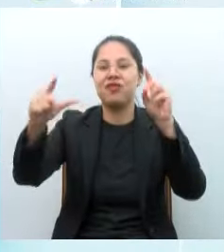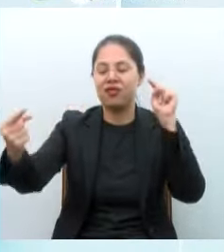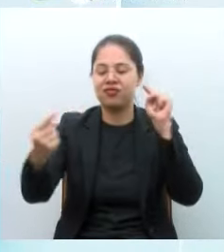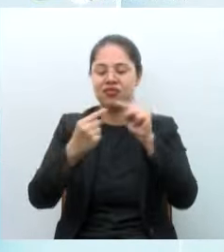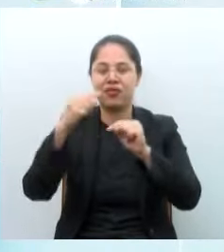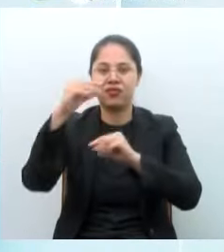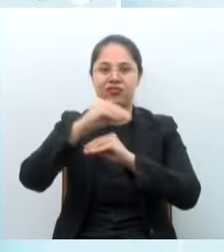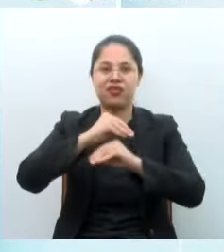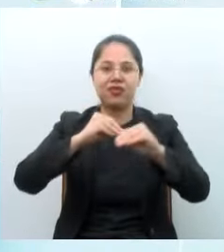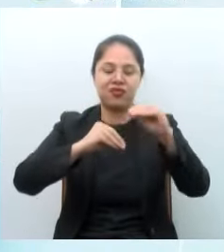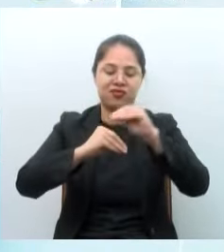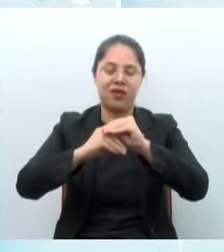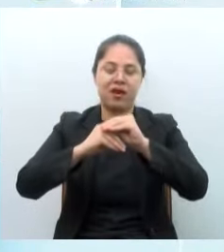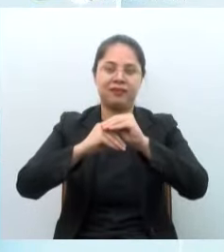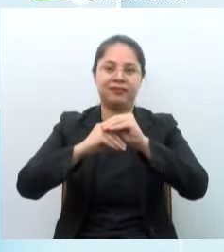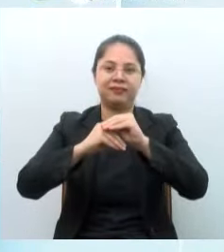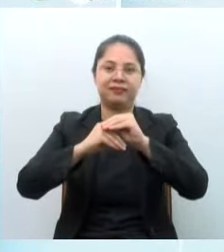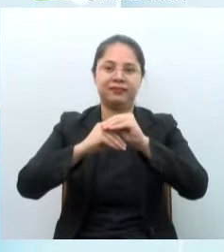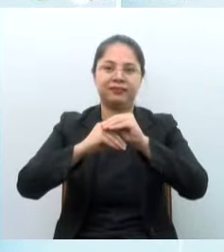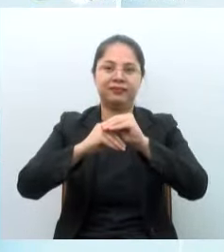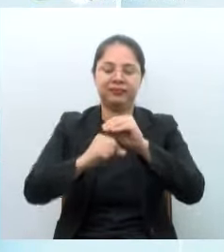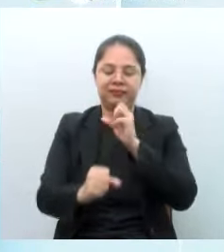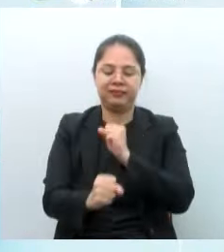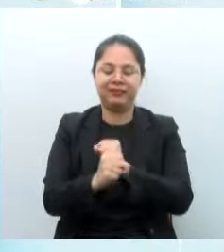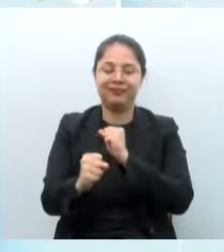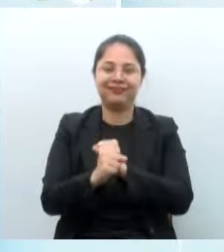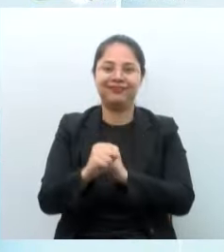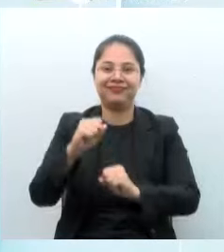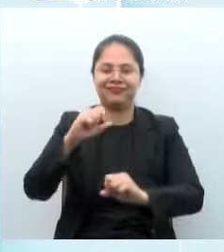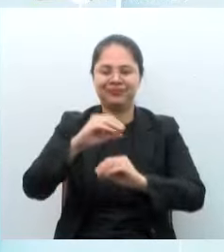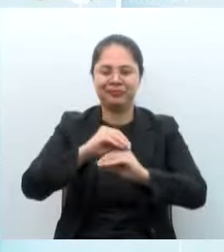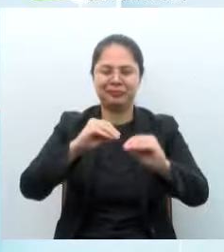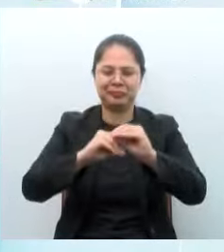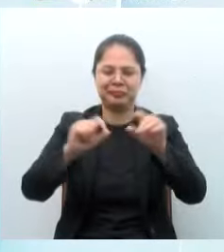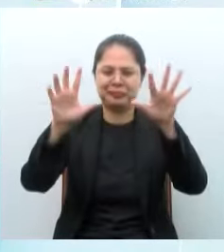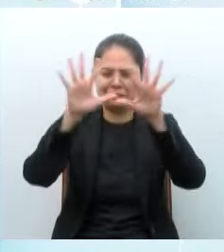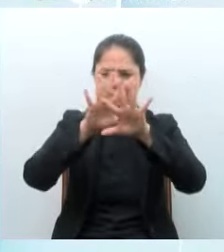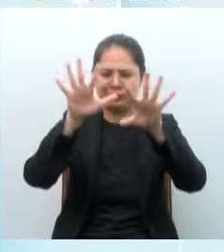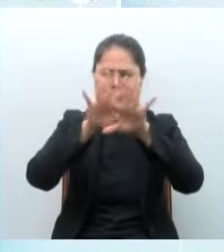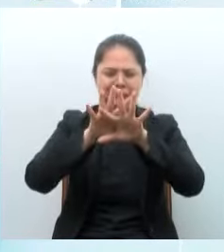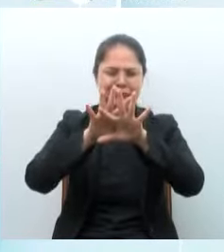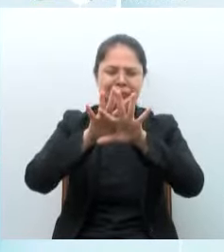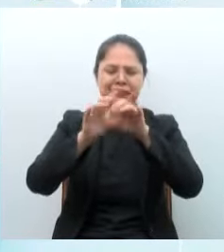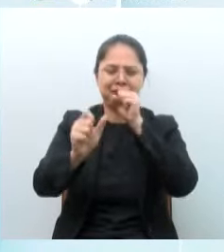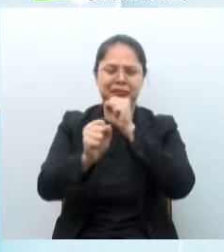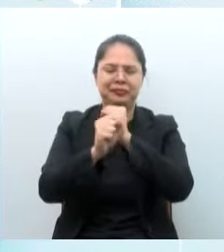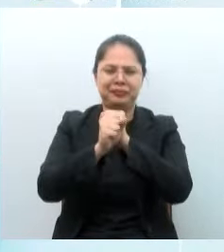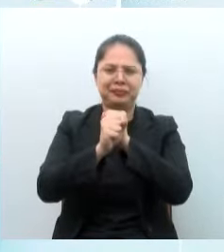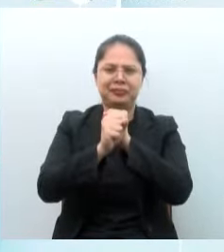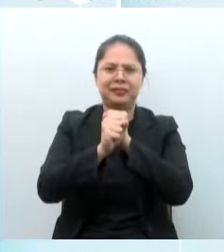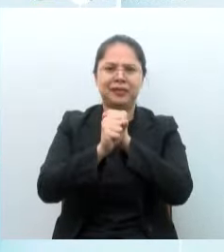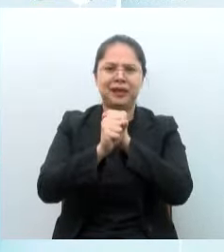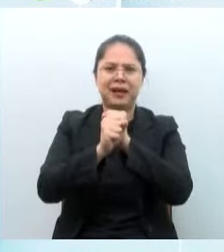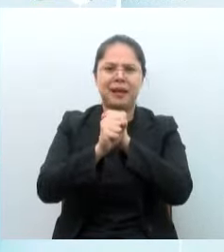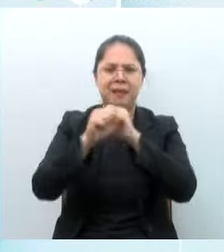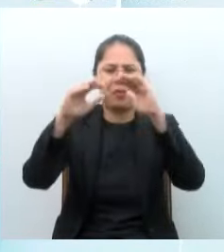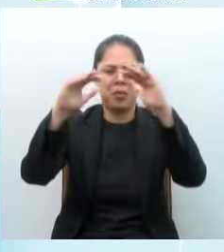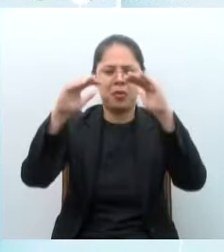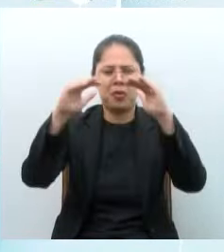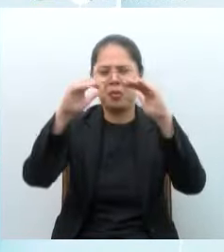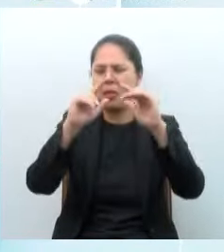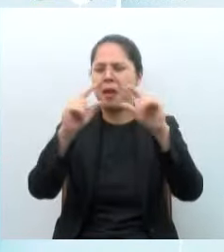งการนะครับที่ซ้ำซ้อนกันนะครับที่ท่านนำเสนอมานะครับหลายๆกิจกรรมโคร